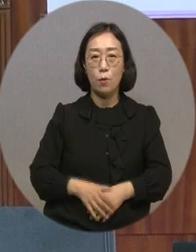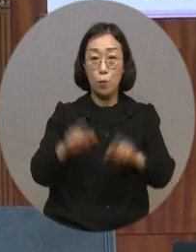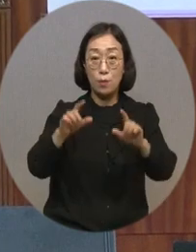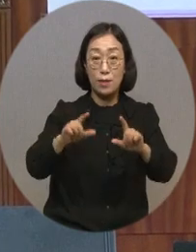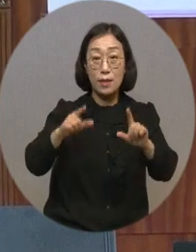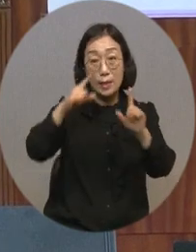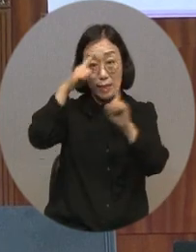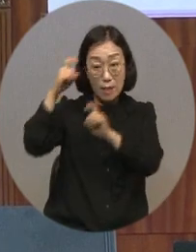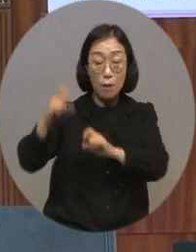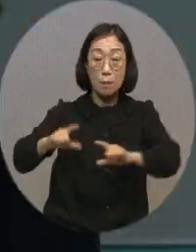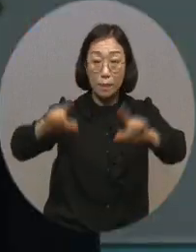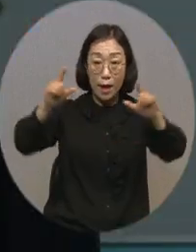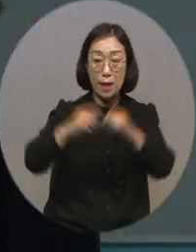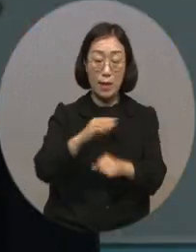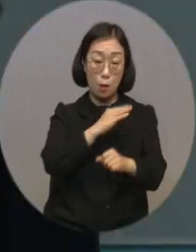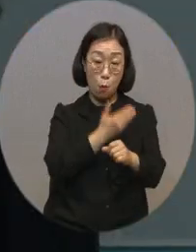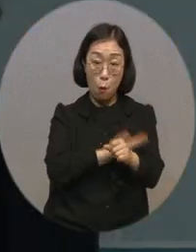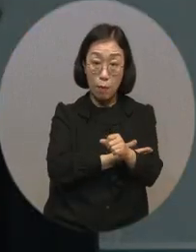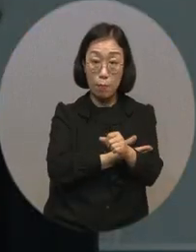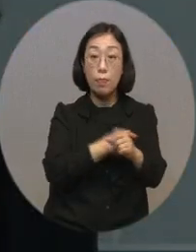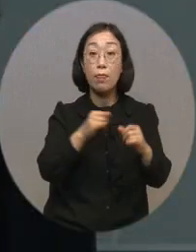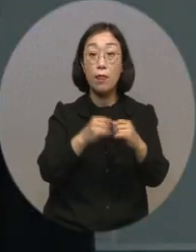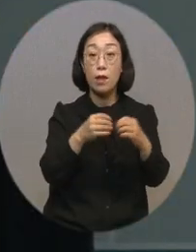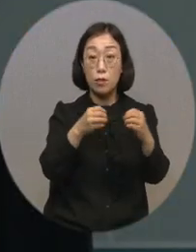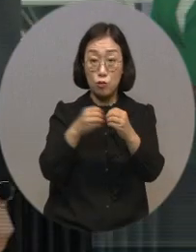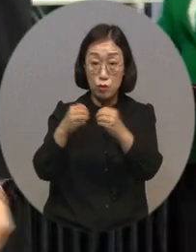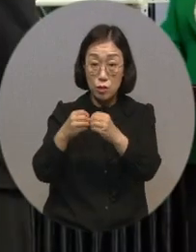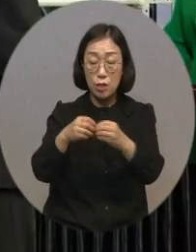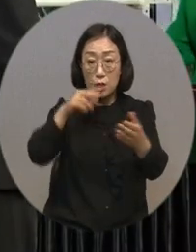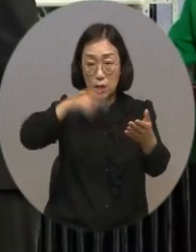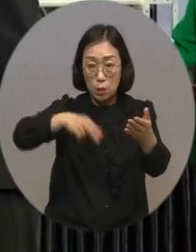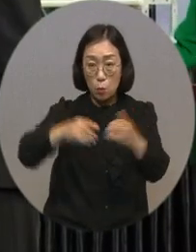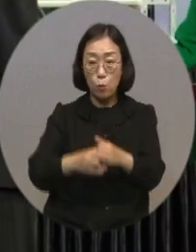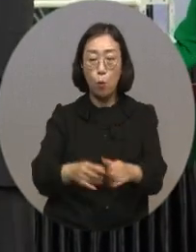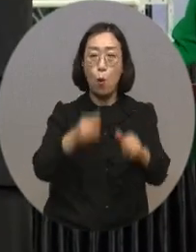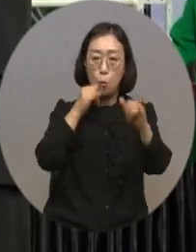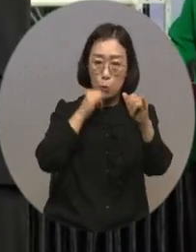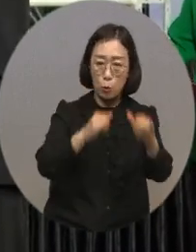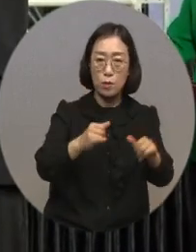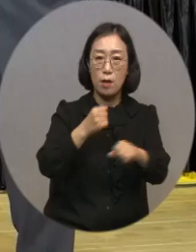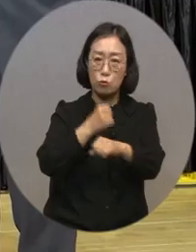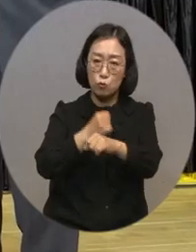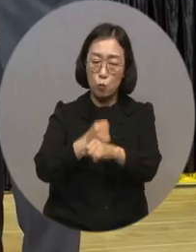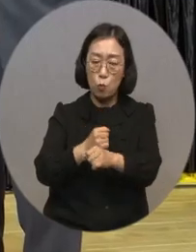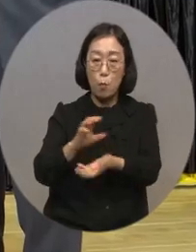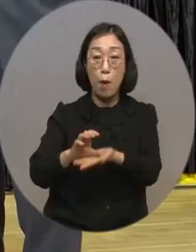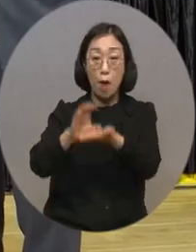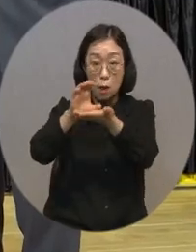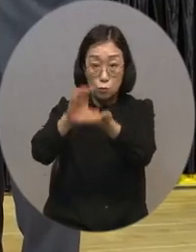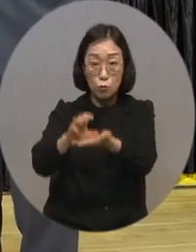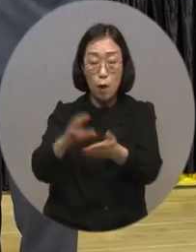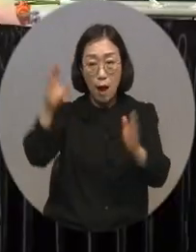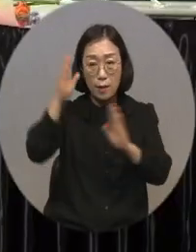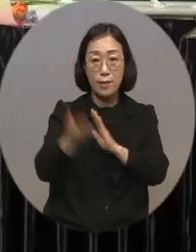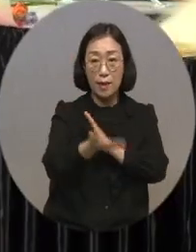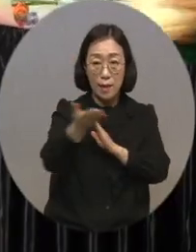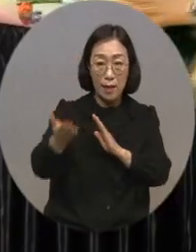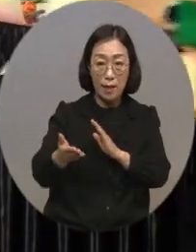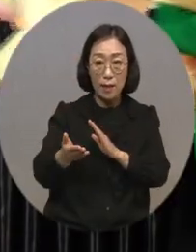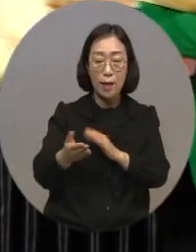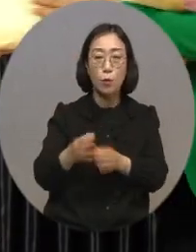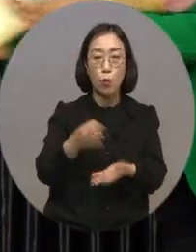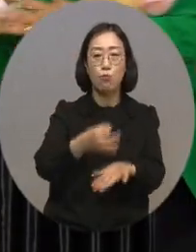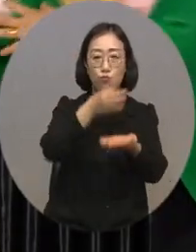기념행사에서는 장애인 인권 선언문 낭독과 더불어 장애인 복지 유공자에 대한 표창 및 공로패 수여, 지역사회 학생들을 위한 장학금